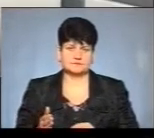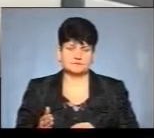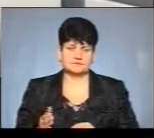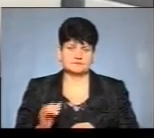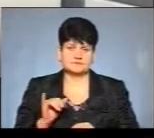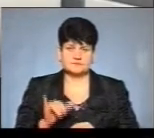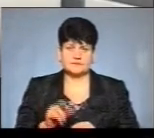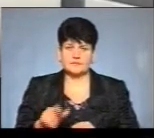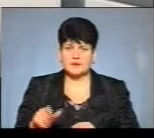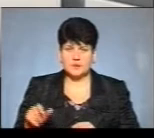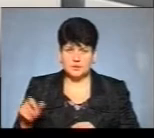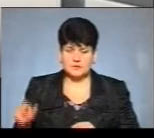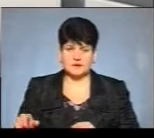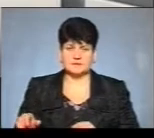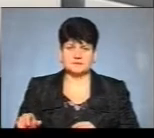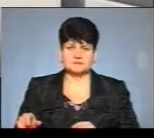для людей.